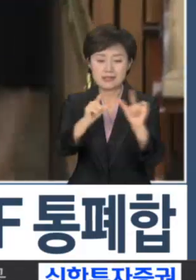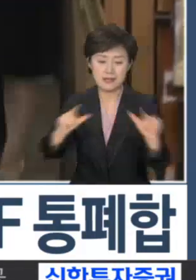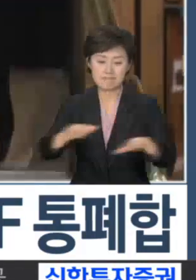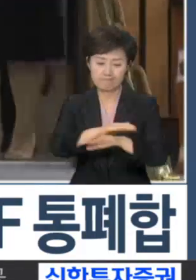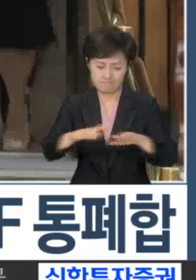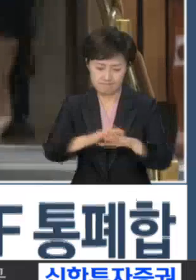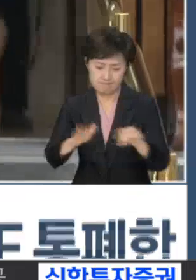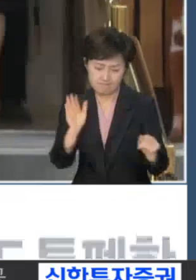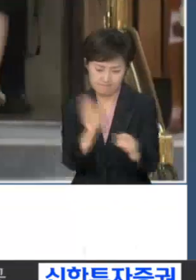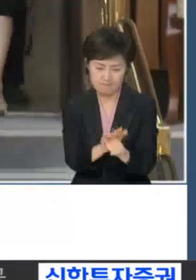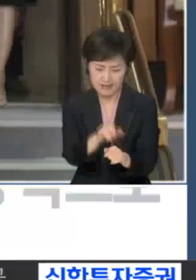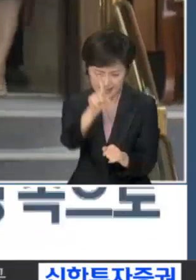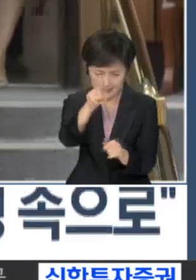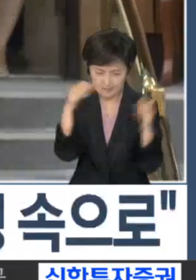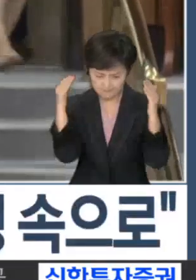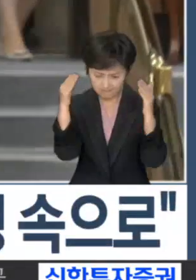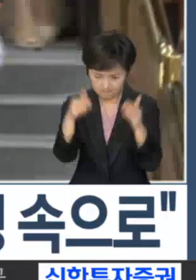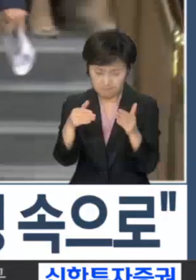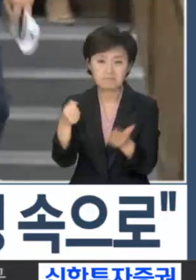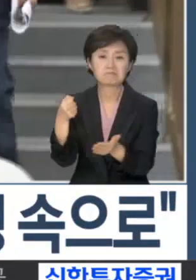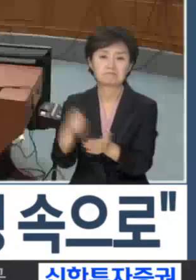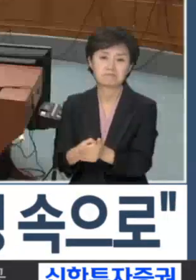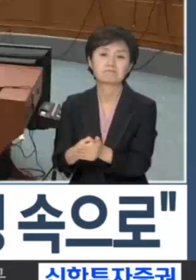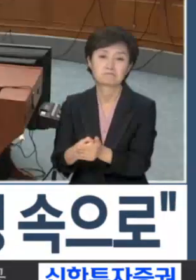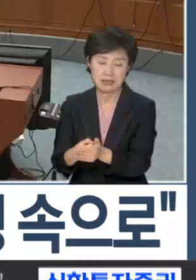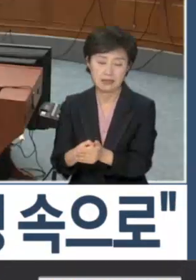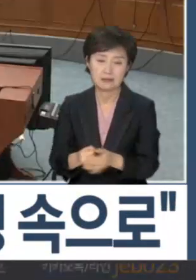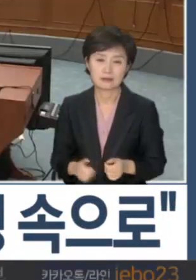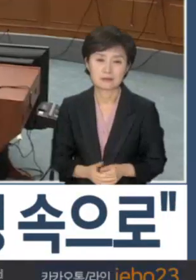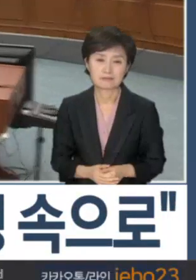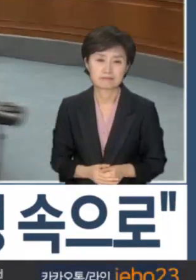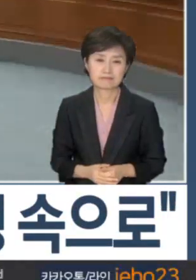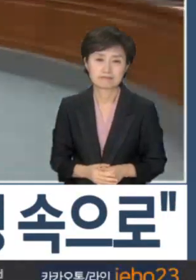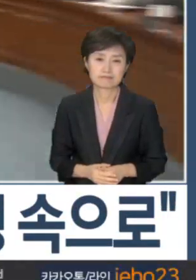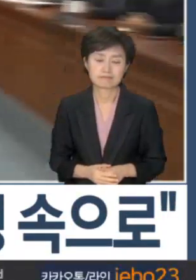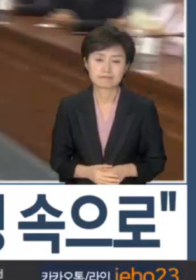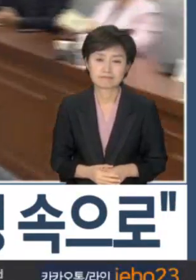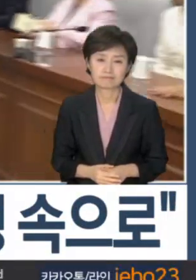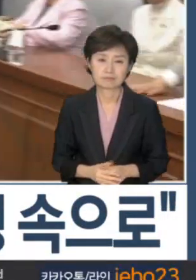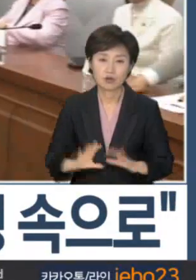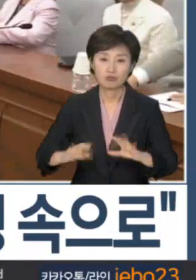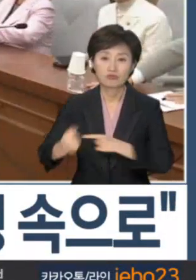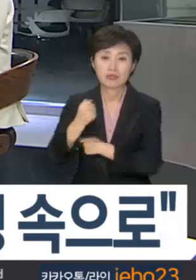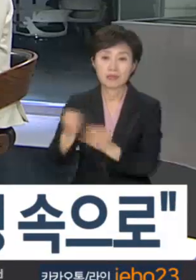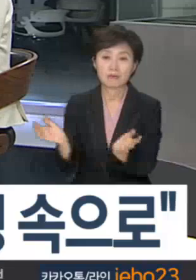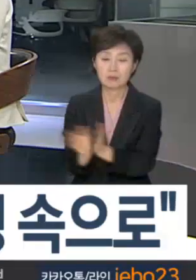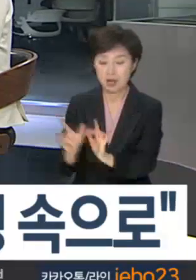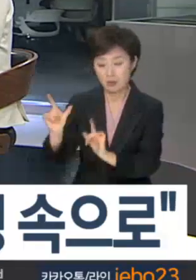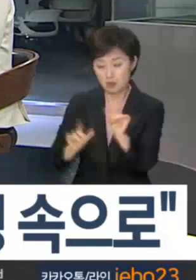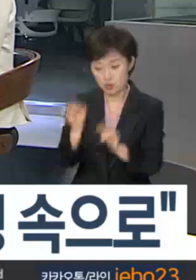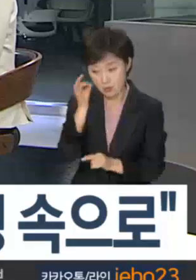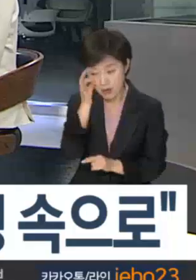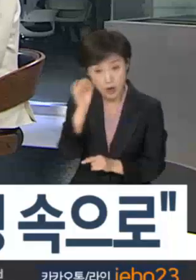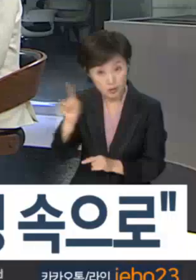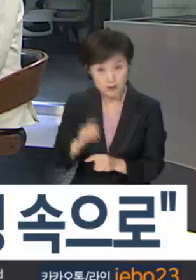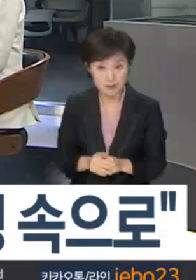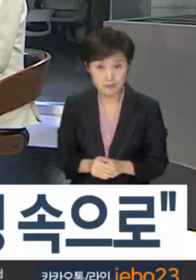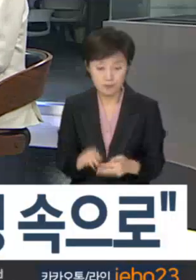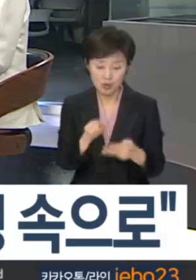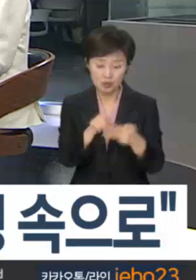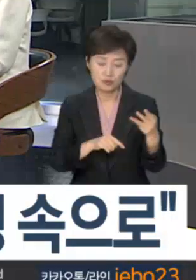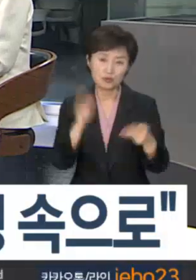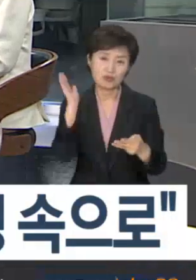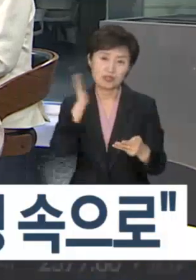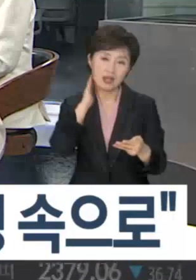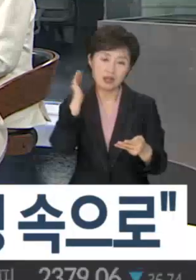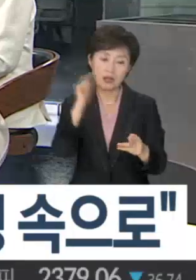여기에 방점을 찍겠다는 의지를 어저께 피력하고 왔다 말씀드립니다. 예, 국민의힘의 이런 모습, 최근에 윤 대통령의 기류,